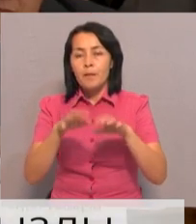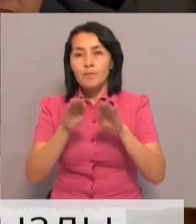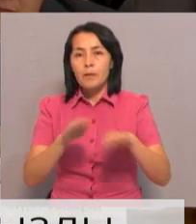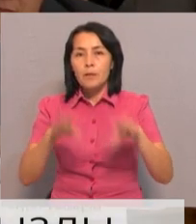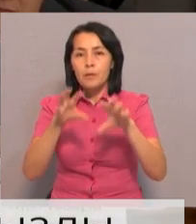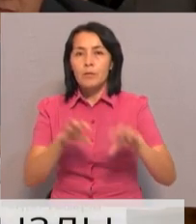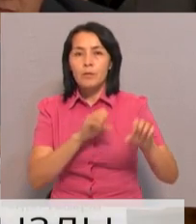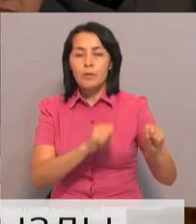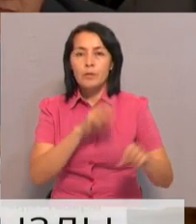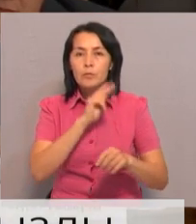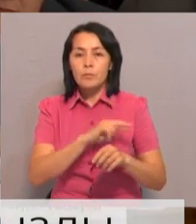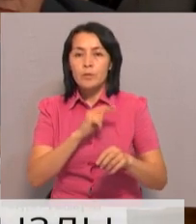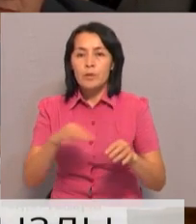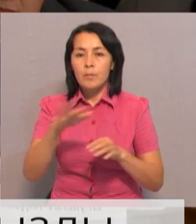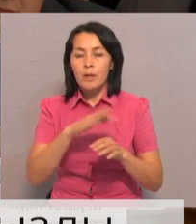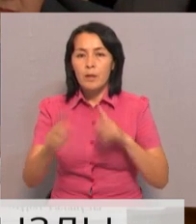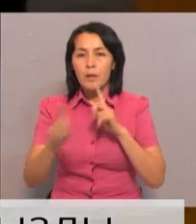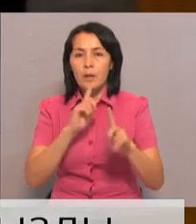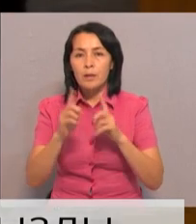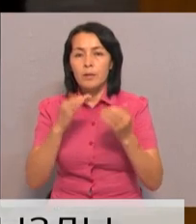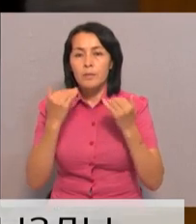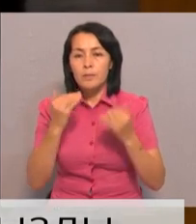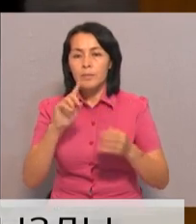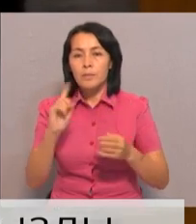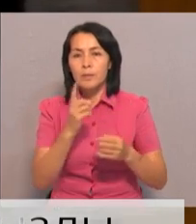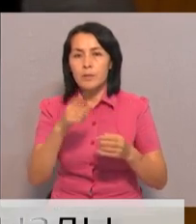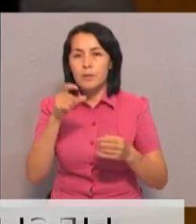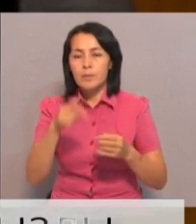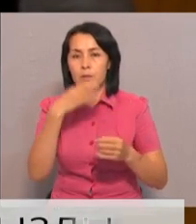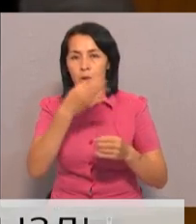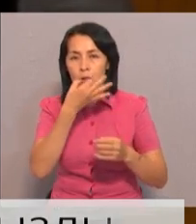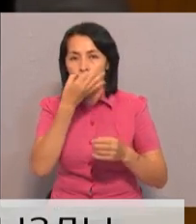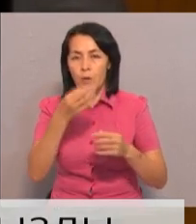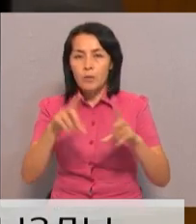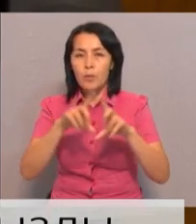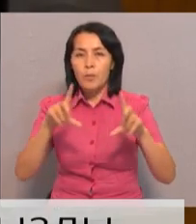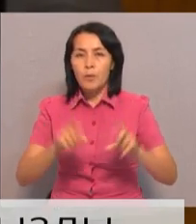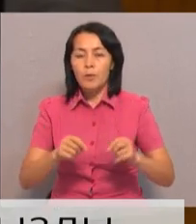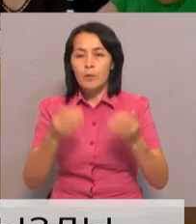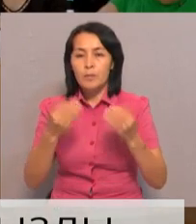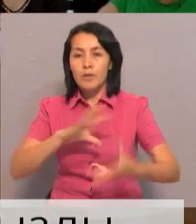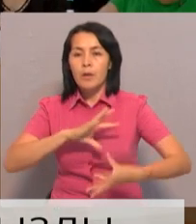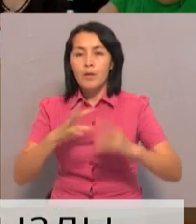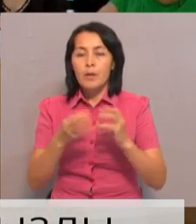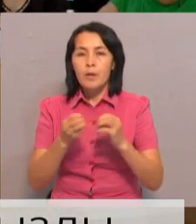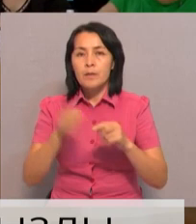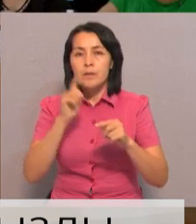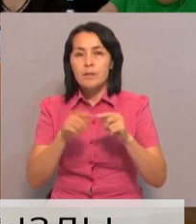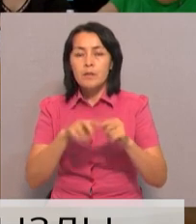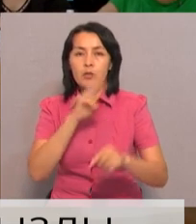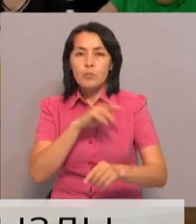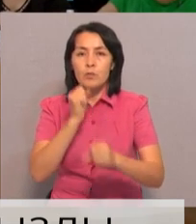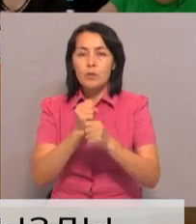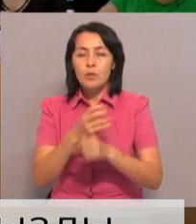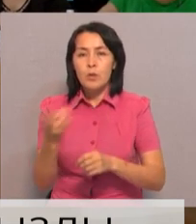қорғайтын жұмыстарды егжей-тегжейлі талқылады. Әуелі азаматтық сектор жауапты мемлекеттік органдармен бірлесіп жедел іс-қимыл